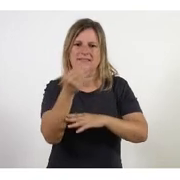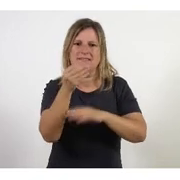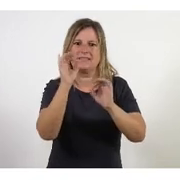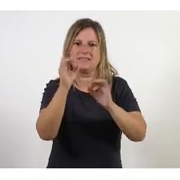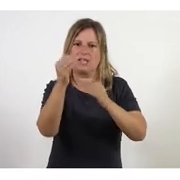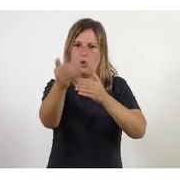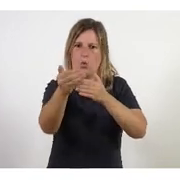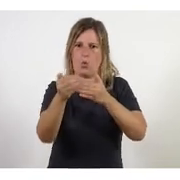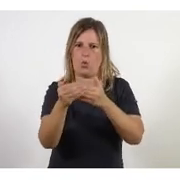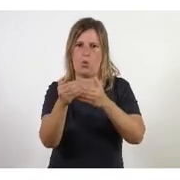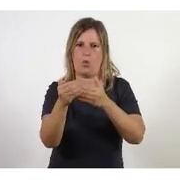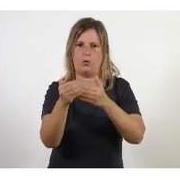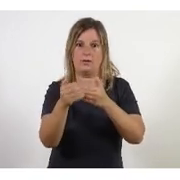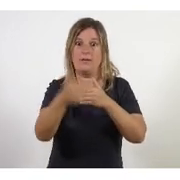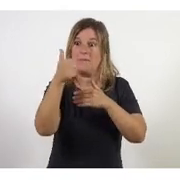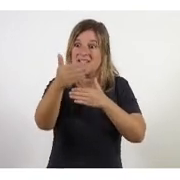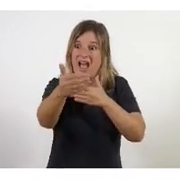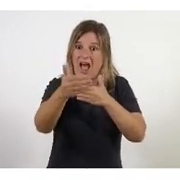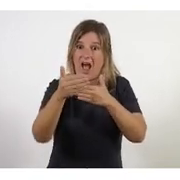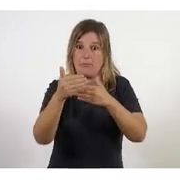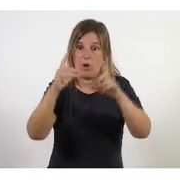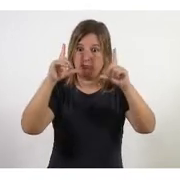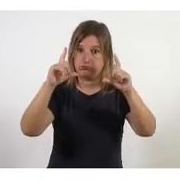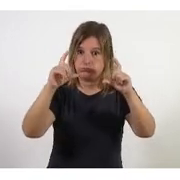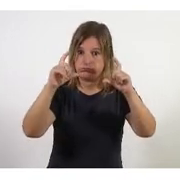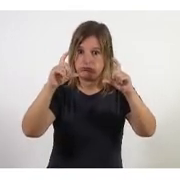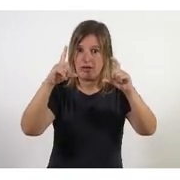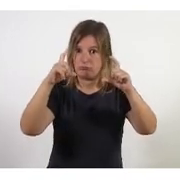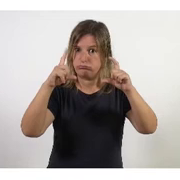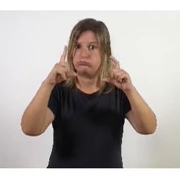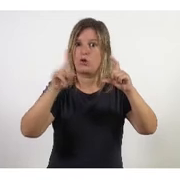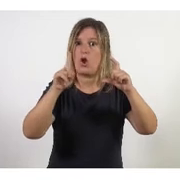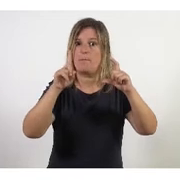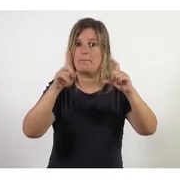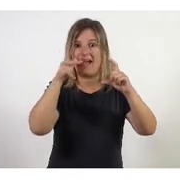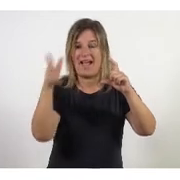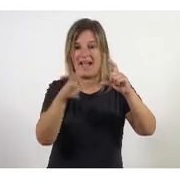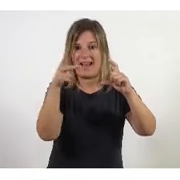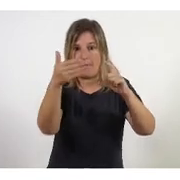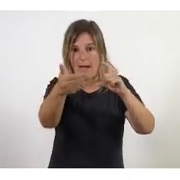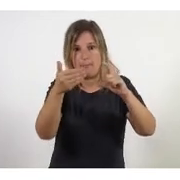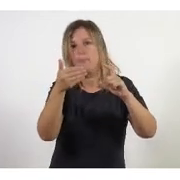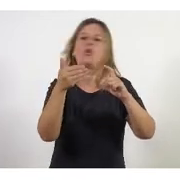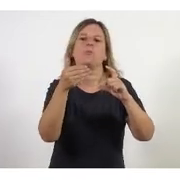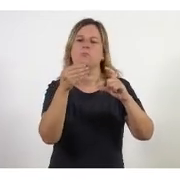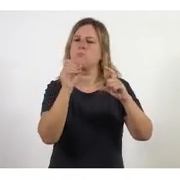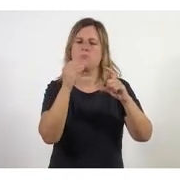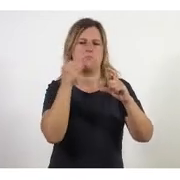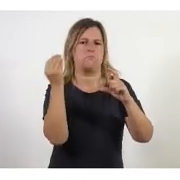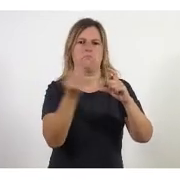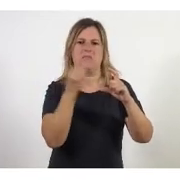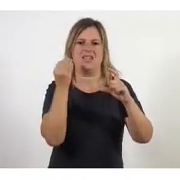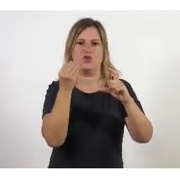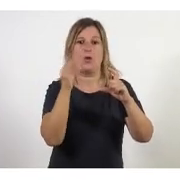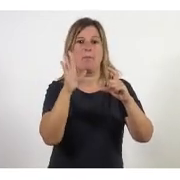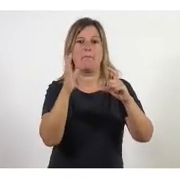les distàncies curtes. Com més a prop jo em col·loqui d'allò que vull gravar, els primers planos curts, doncs molt millor, però